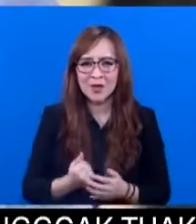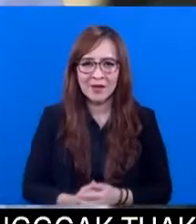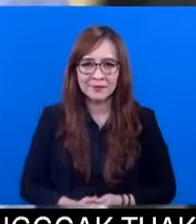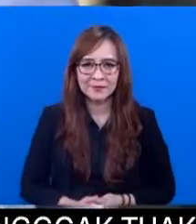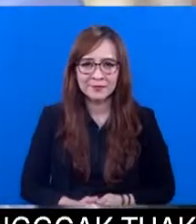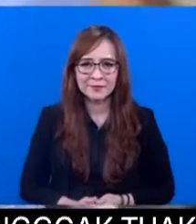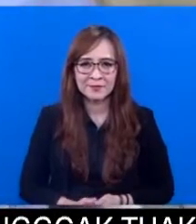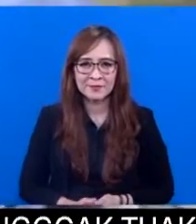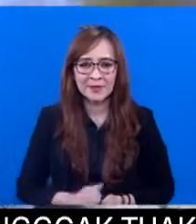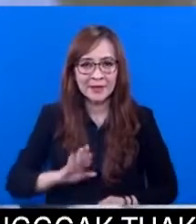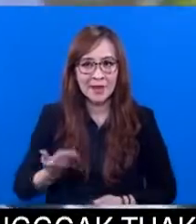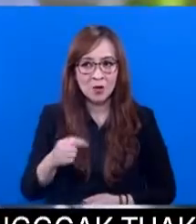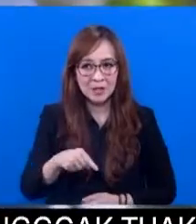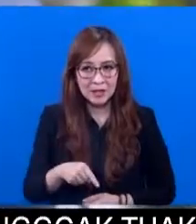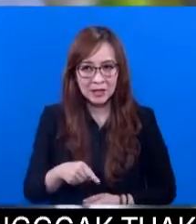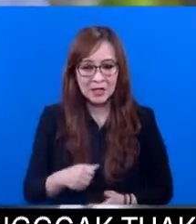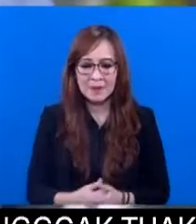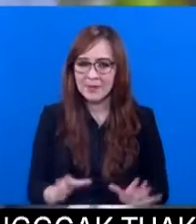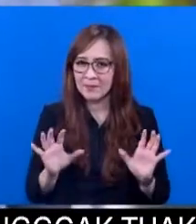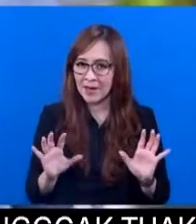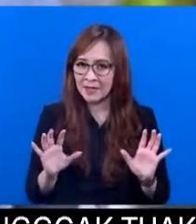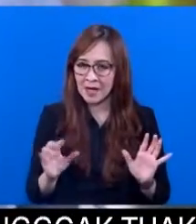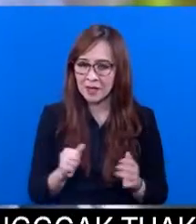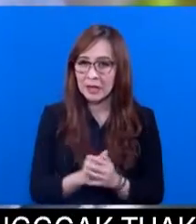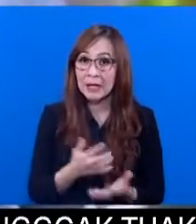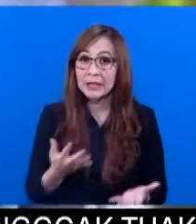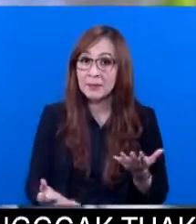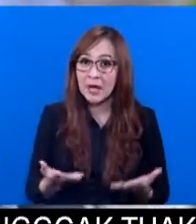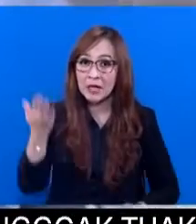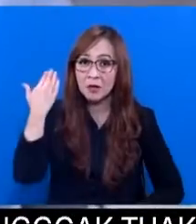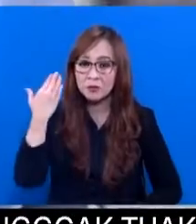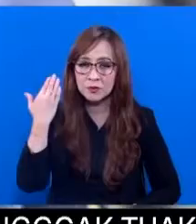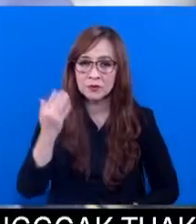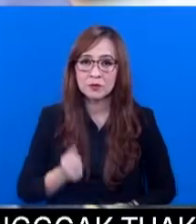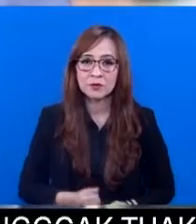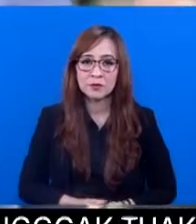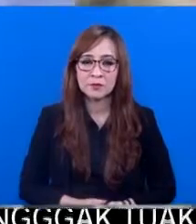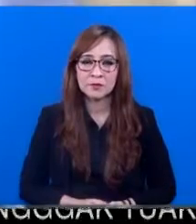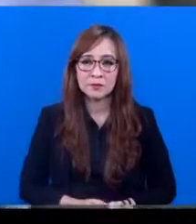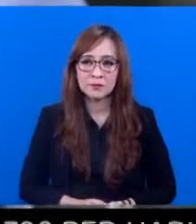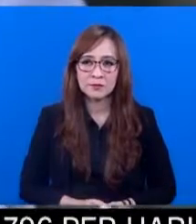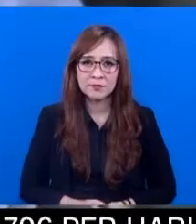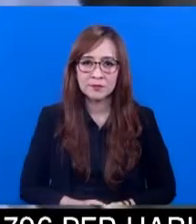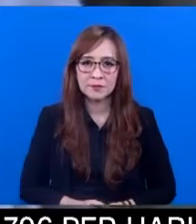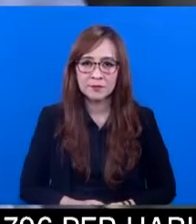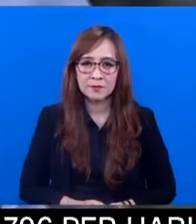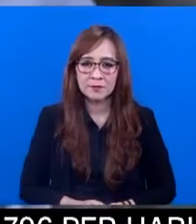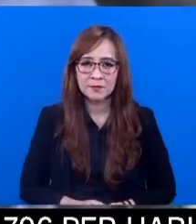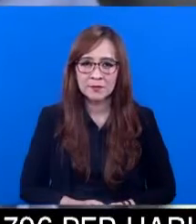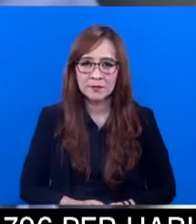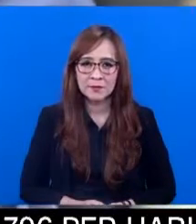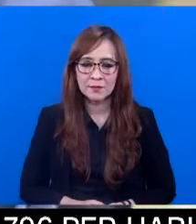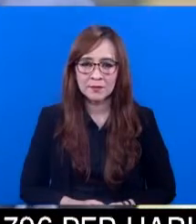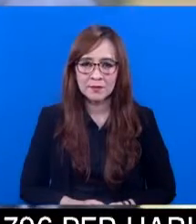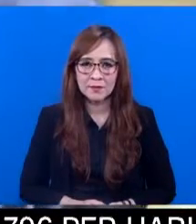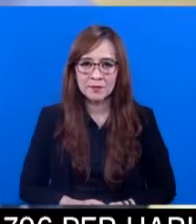karnaval. Untuk yang tahun ini stannya lebih banyak ya daripada yang dulu-dulu kayaknya. Ya, terus aneka